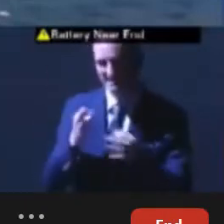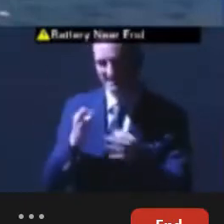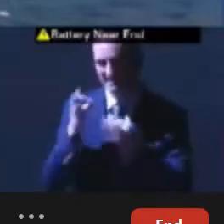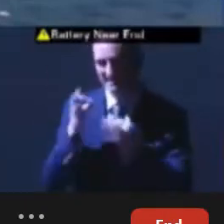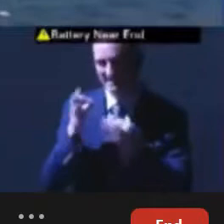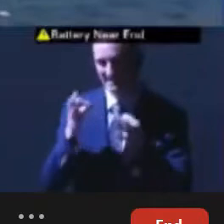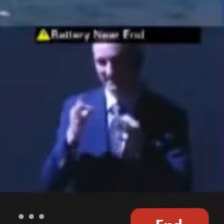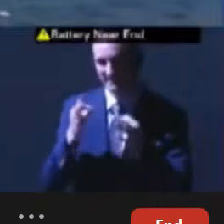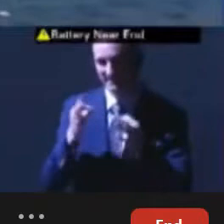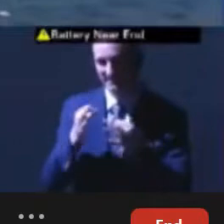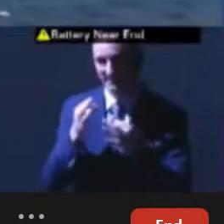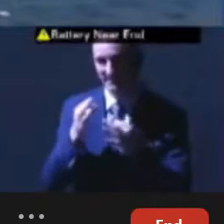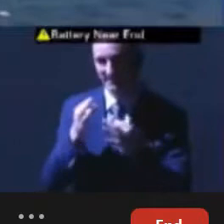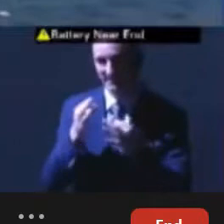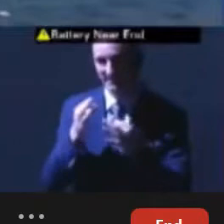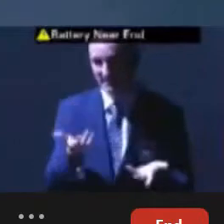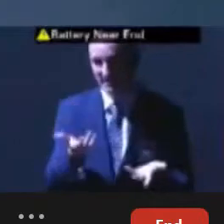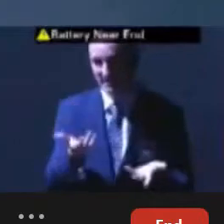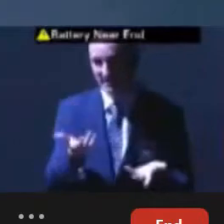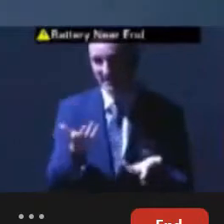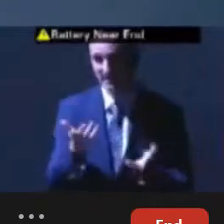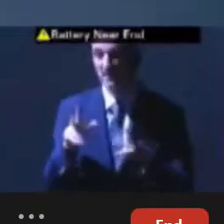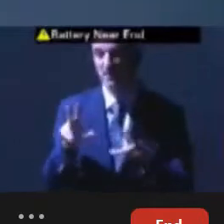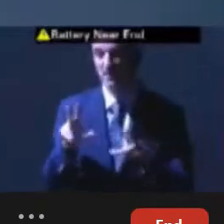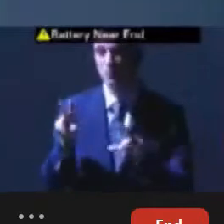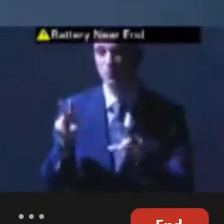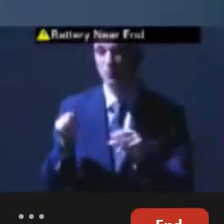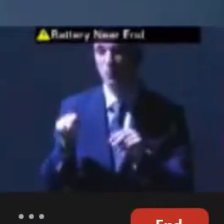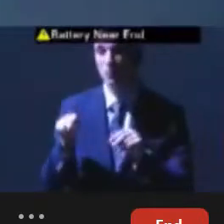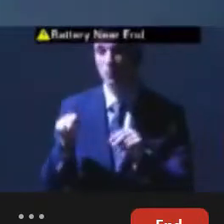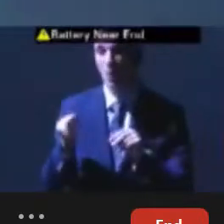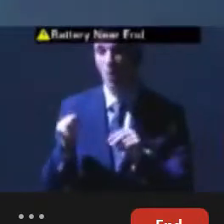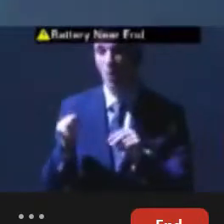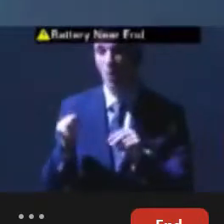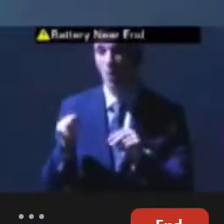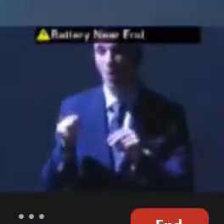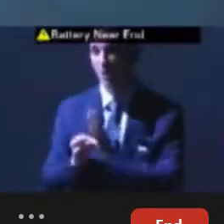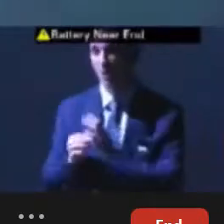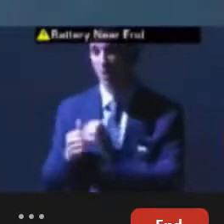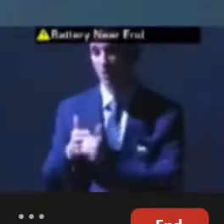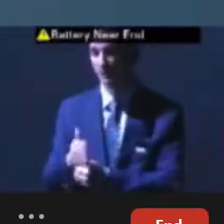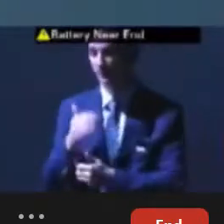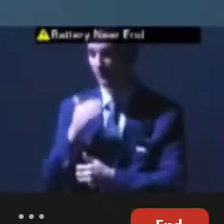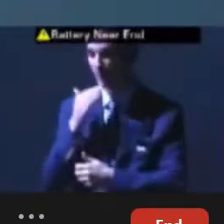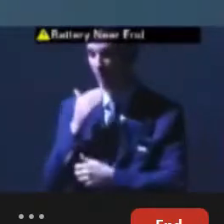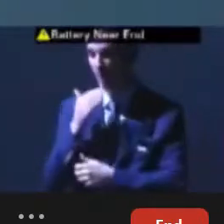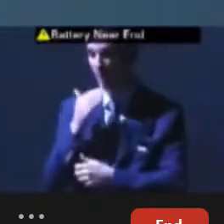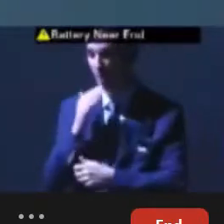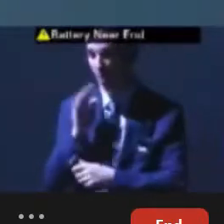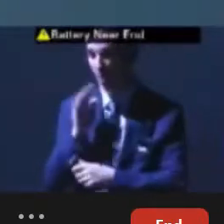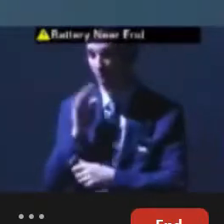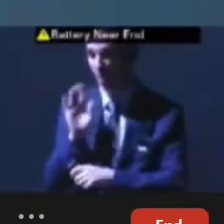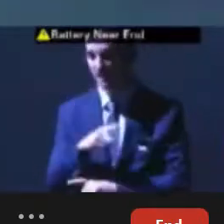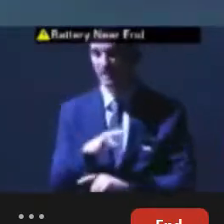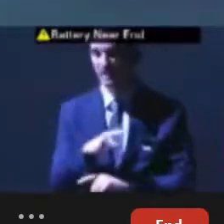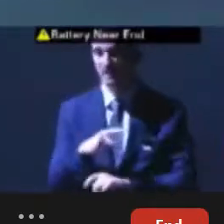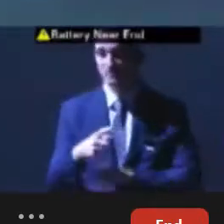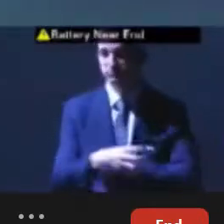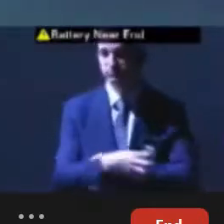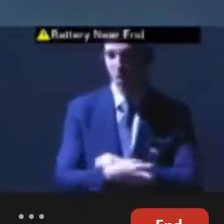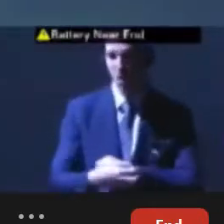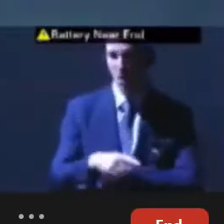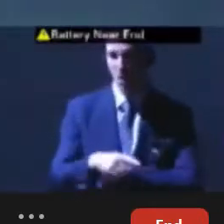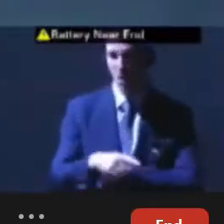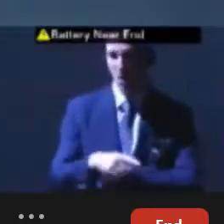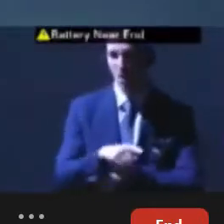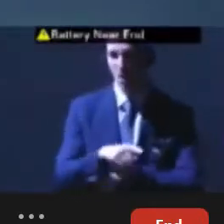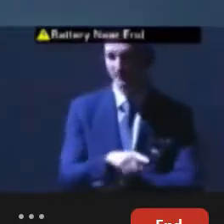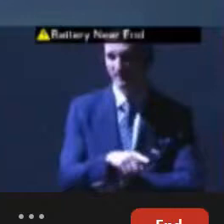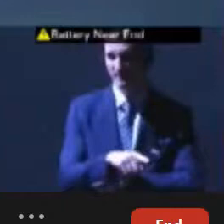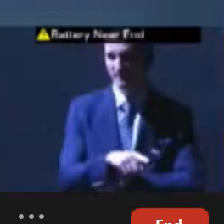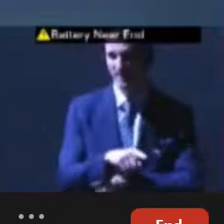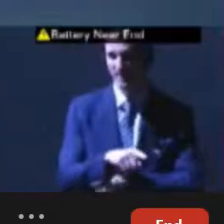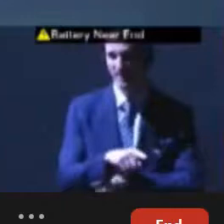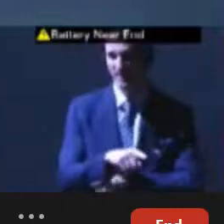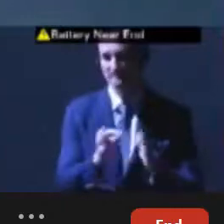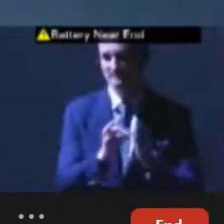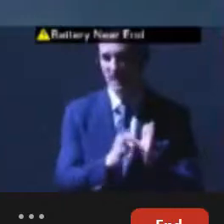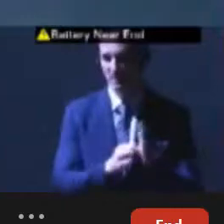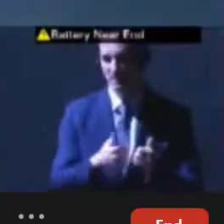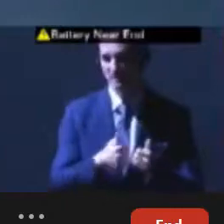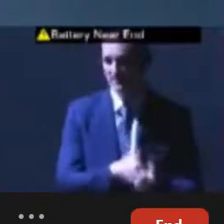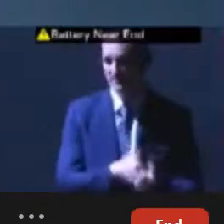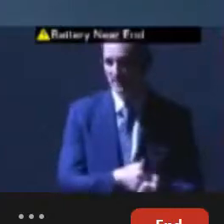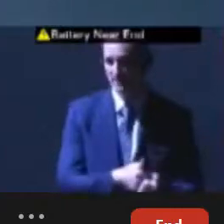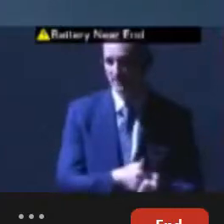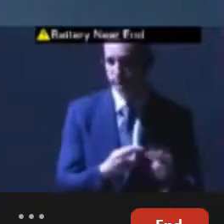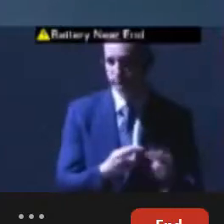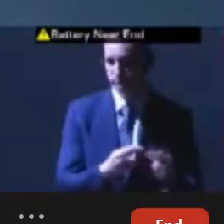không thể chấp nhận theo cách cũ được, thì chúng ta phải tạo ra cái sự thay đổi mà là lật ngược lại. Đấy thì chúng ta phải thay đổi tất cả những gì